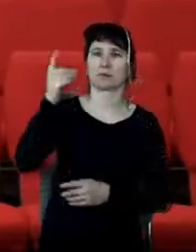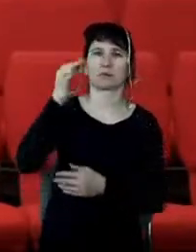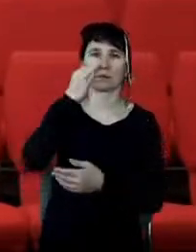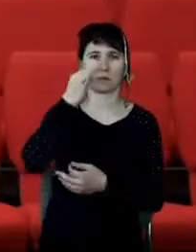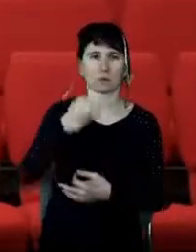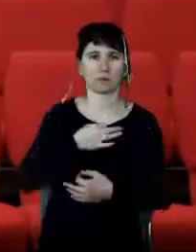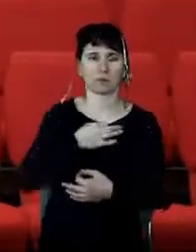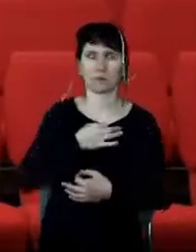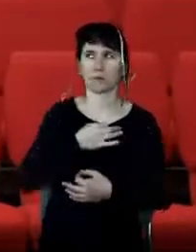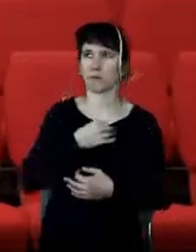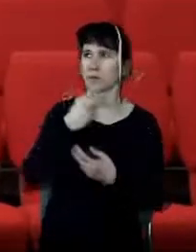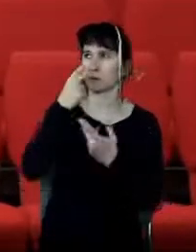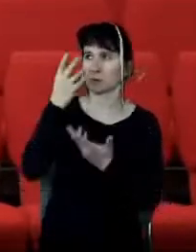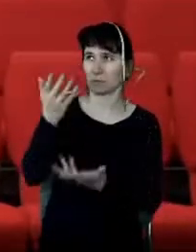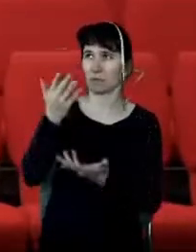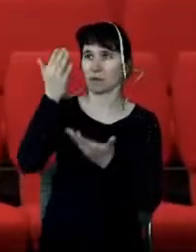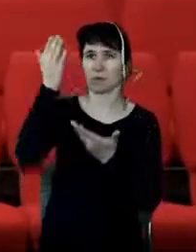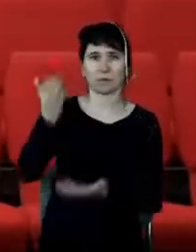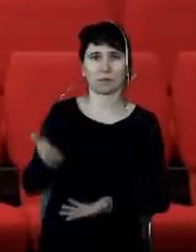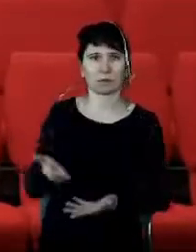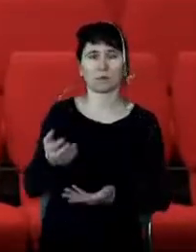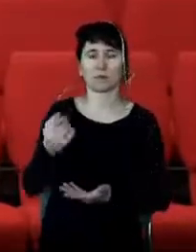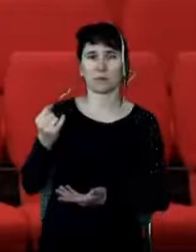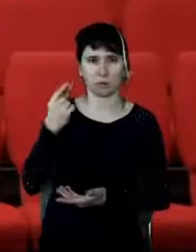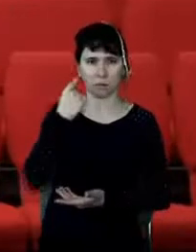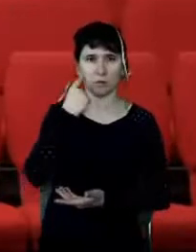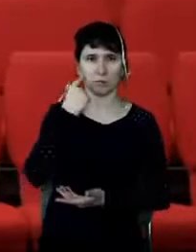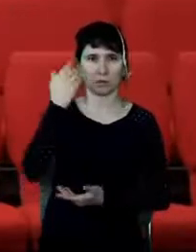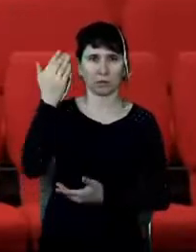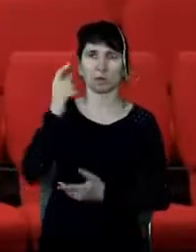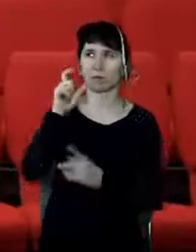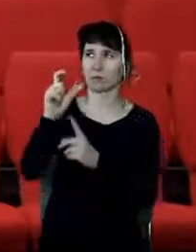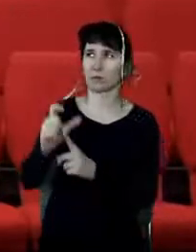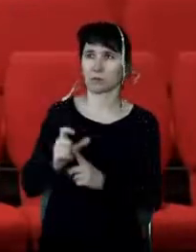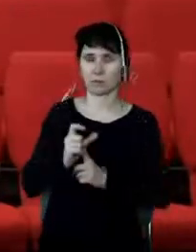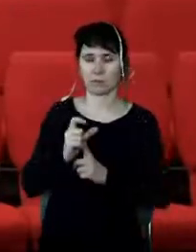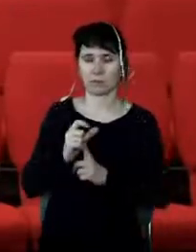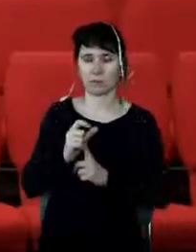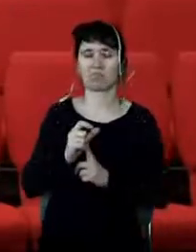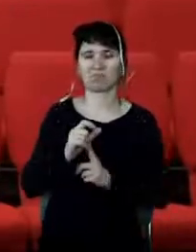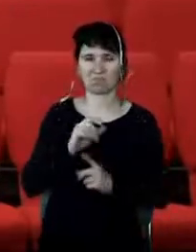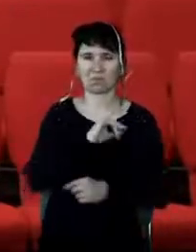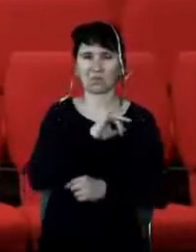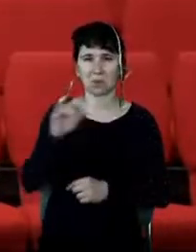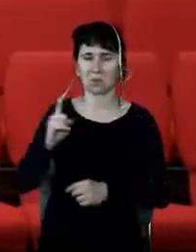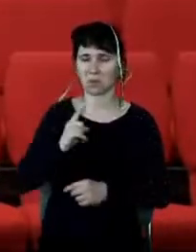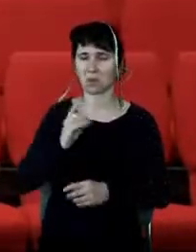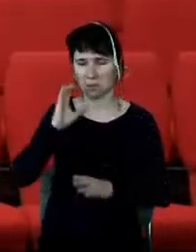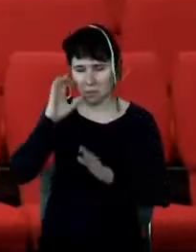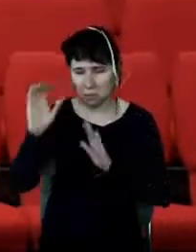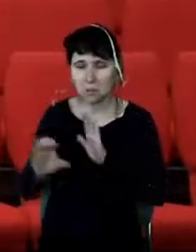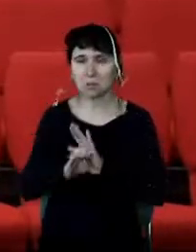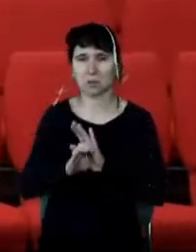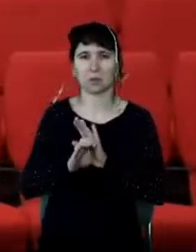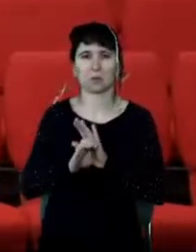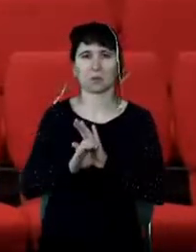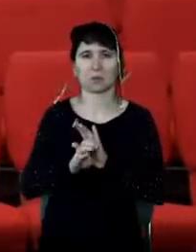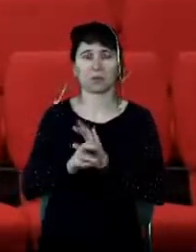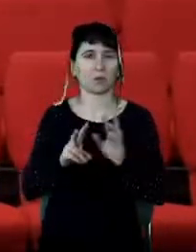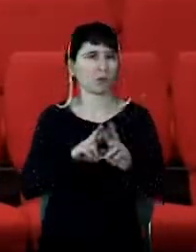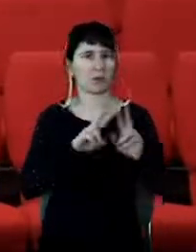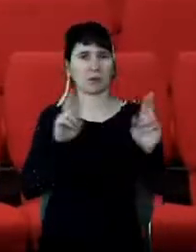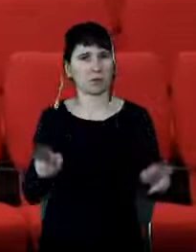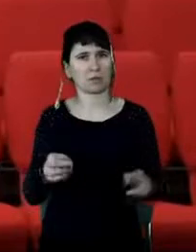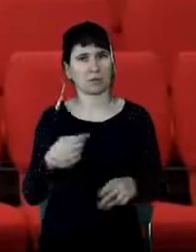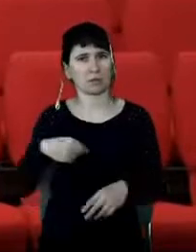слова, побачив і почув його слова і поступив так, як сказав йому цей ангел. Так і нас